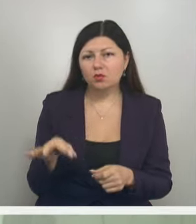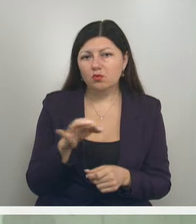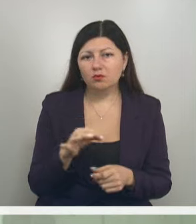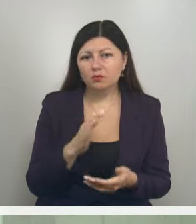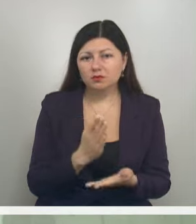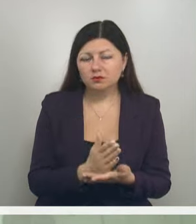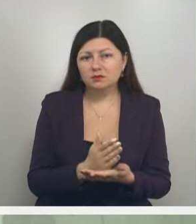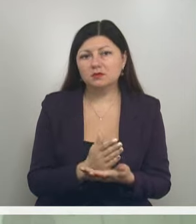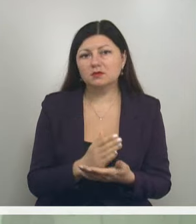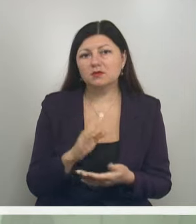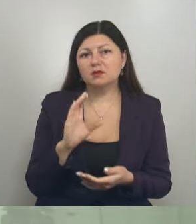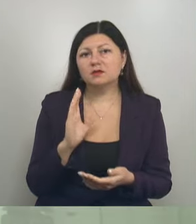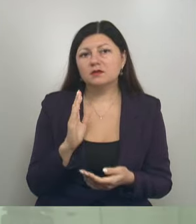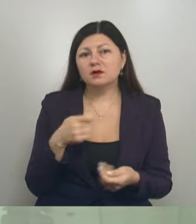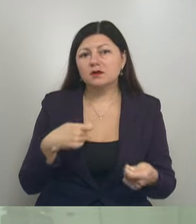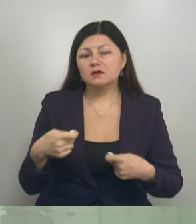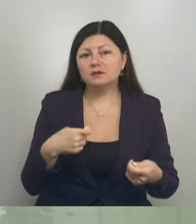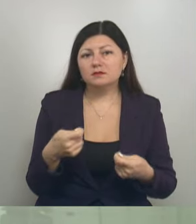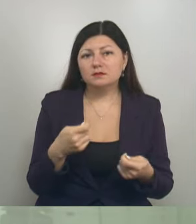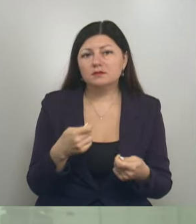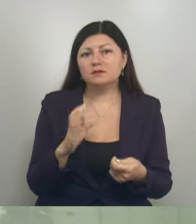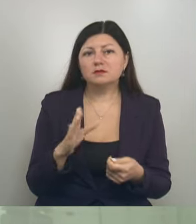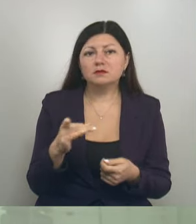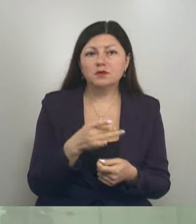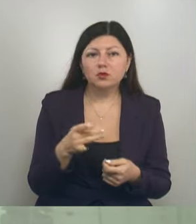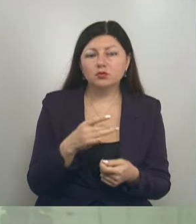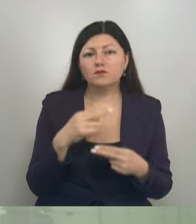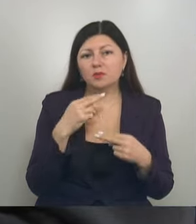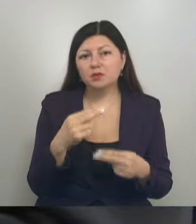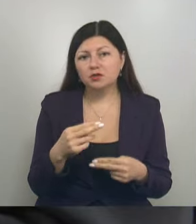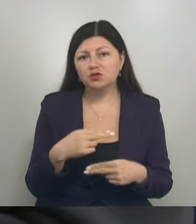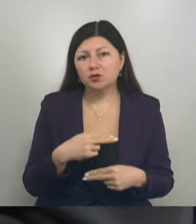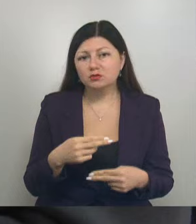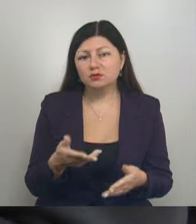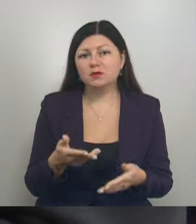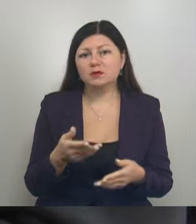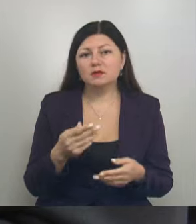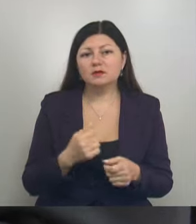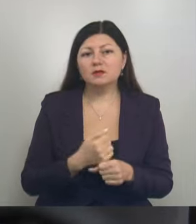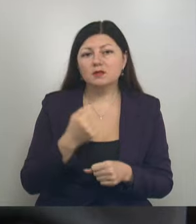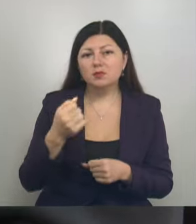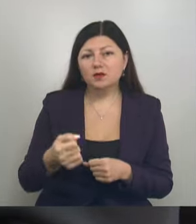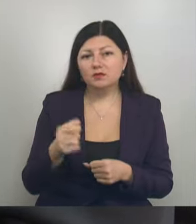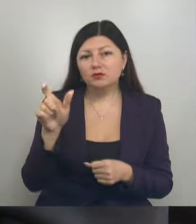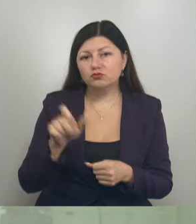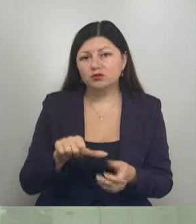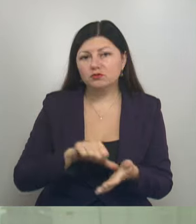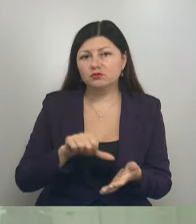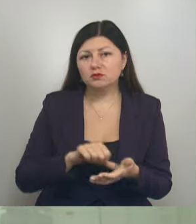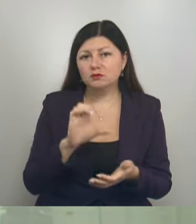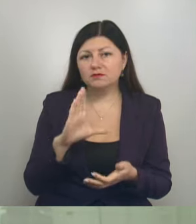области. Соцкоординаторы с районов обращаются к нам, направляют участника